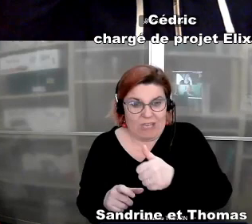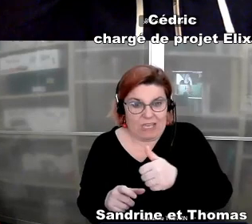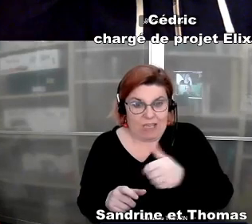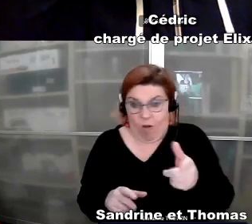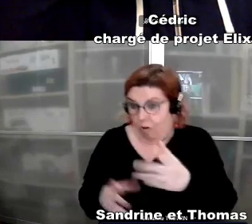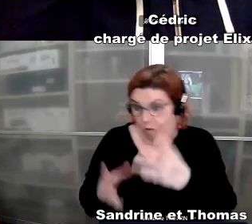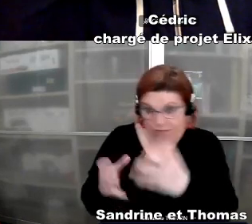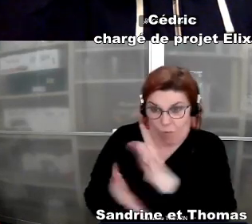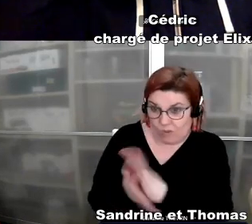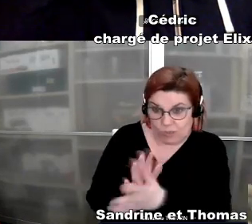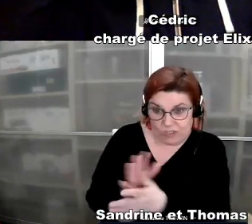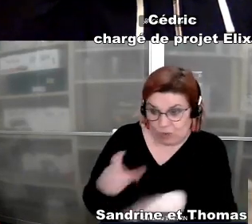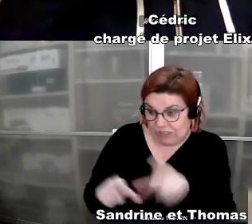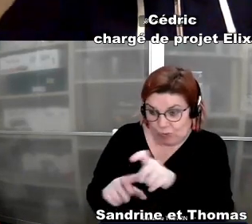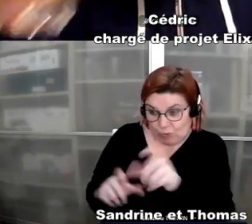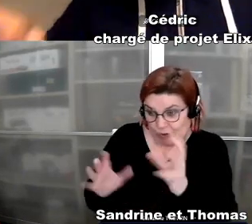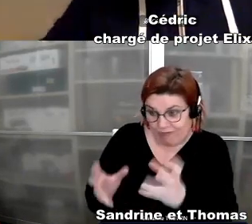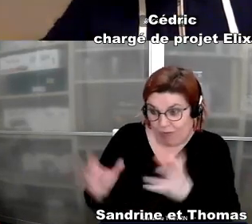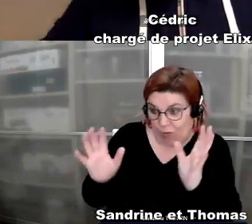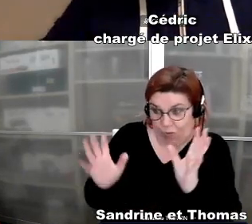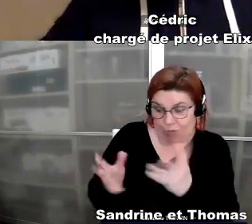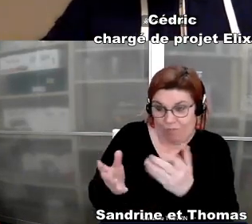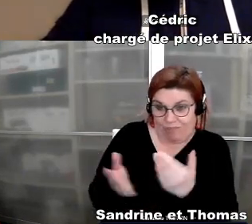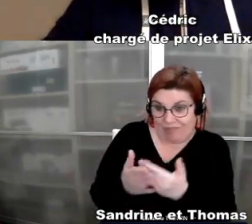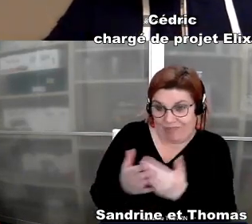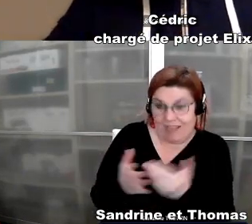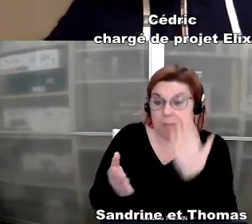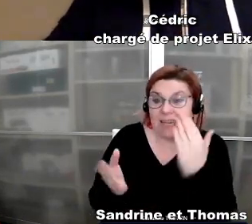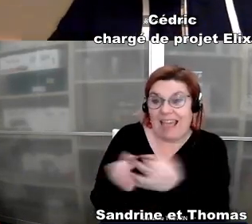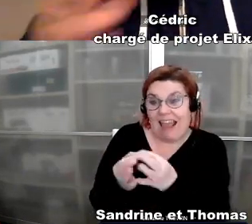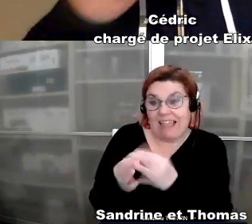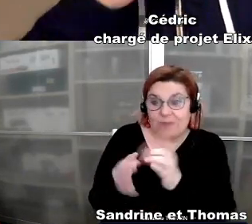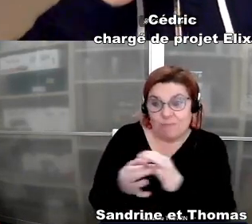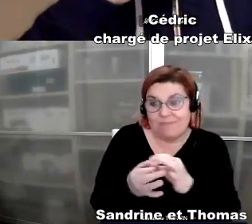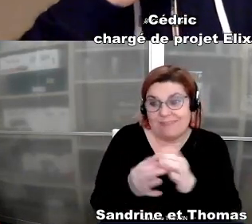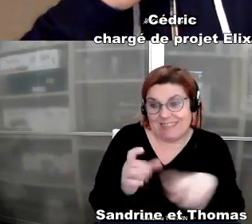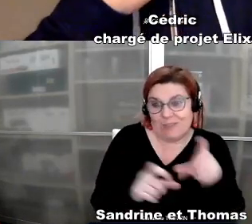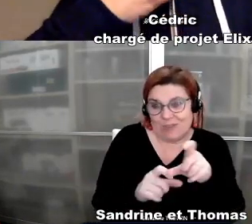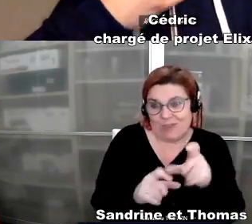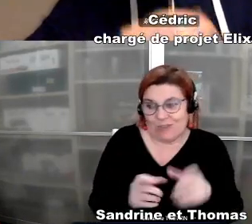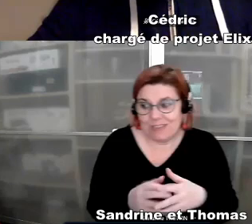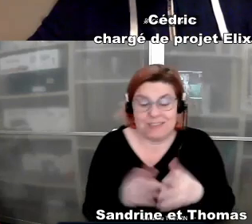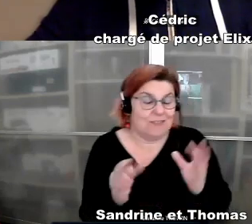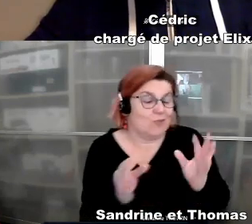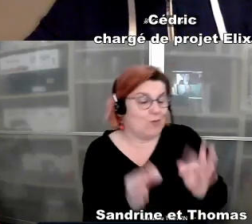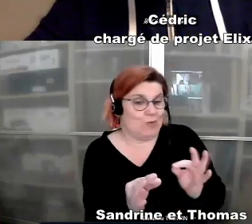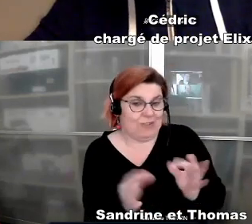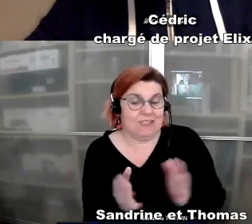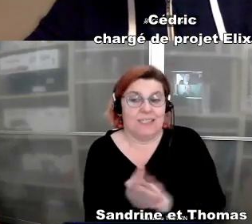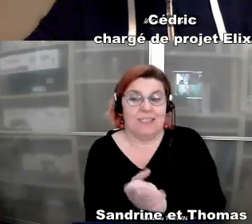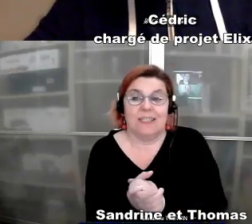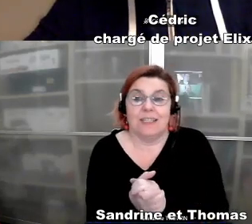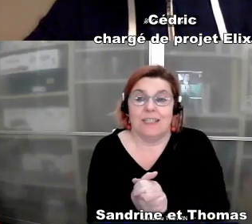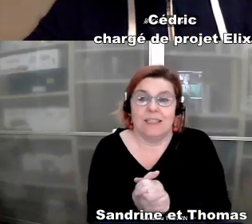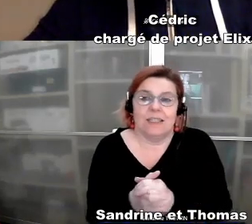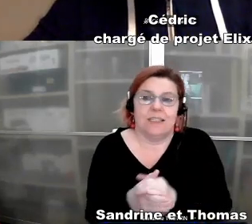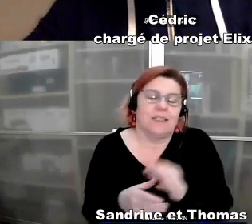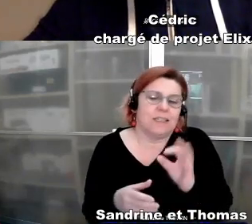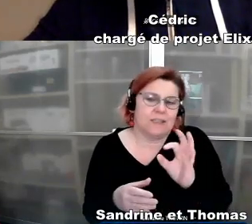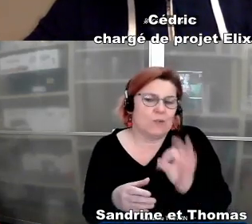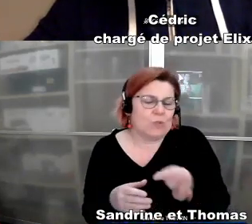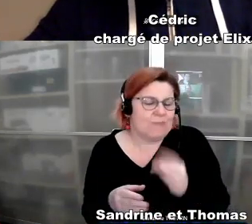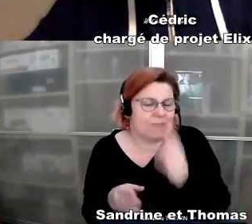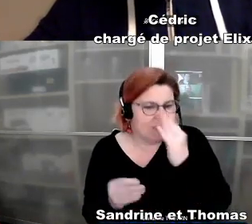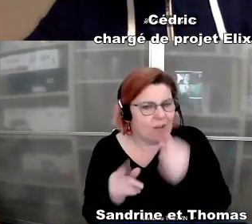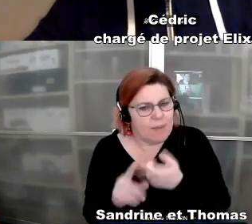l'association Signe de Sens, oui, parce que si on parle d'Elix, il faut parler de Signe de Sens, tu as raison. C'est ça, exactement. Non, mais je pense que c'est